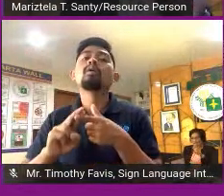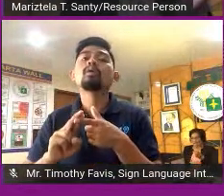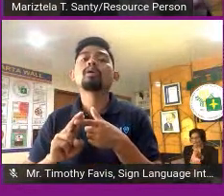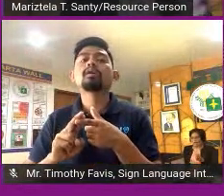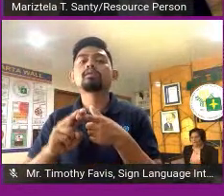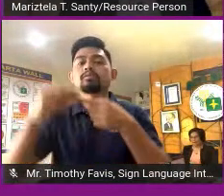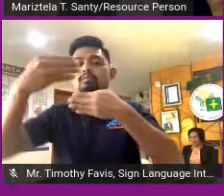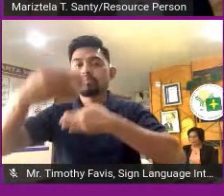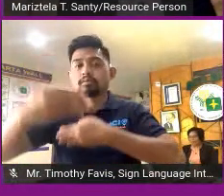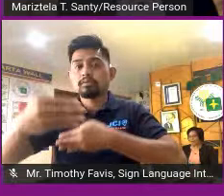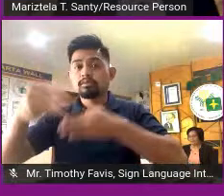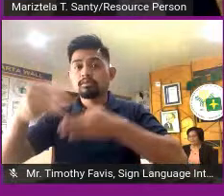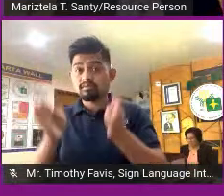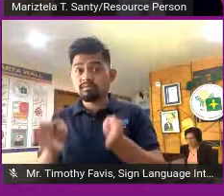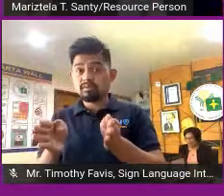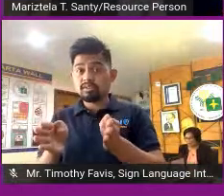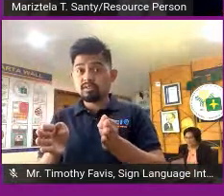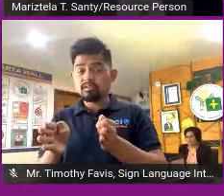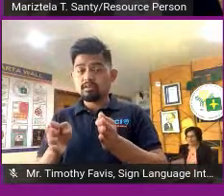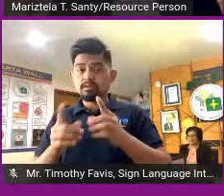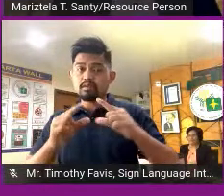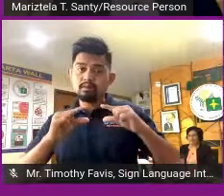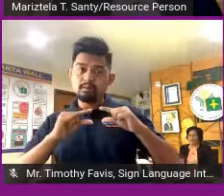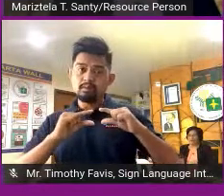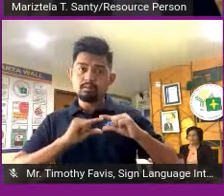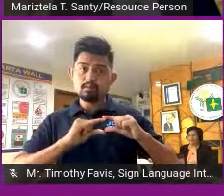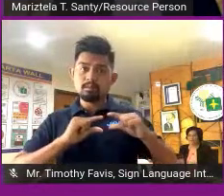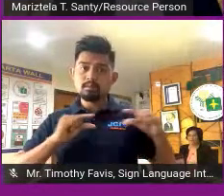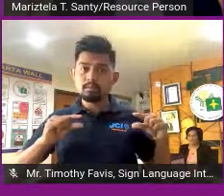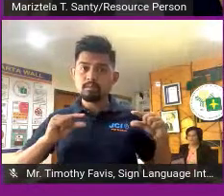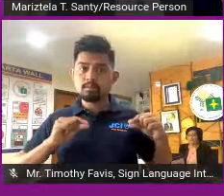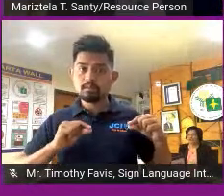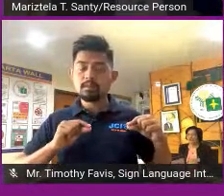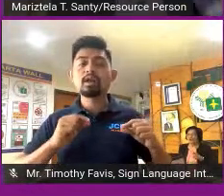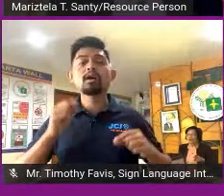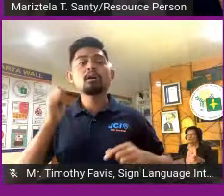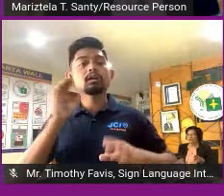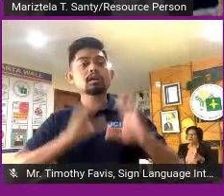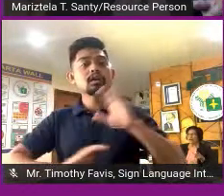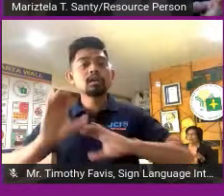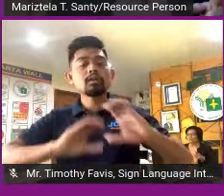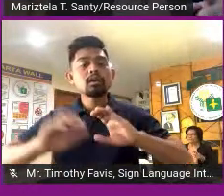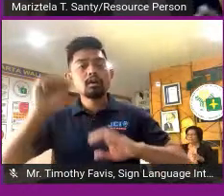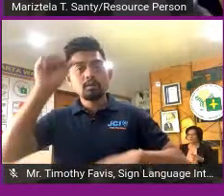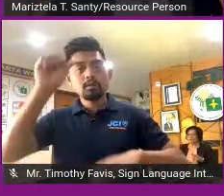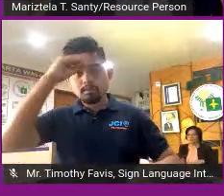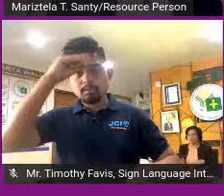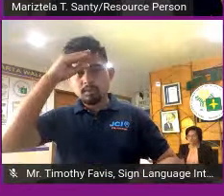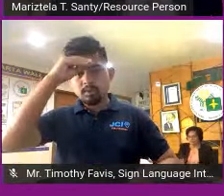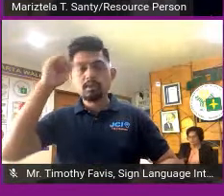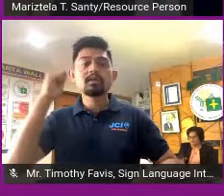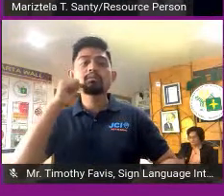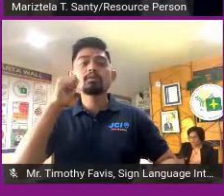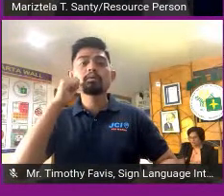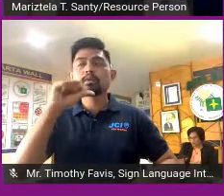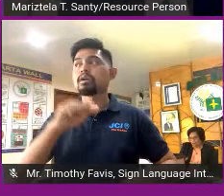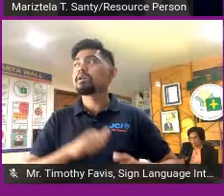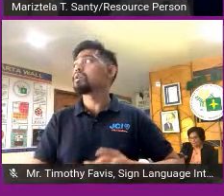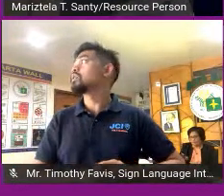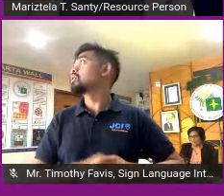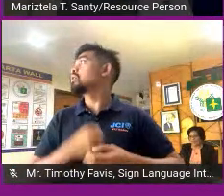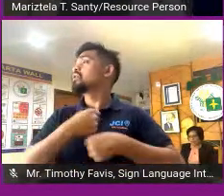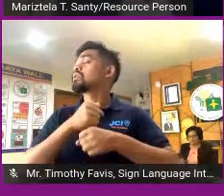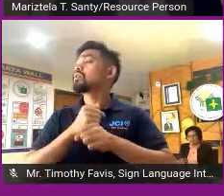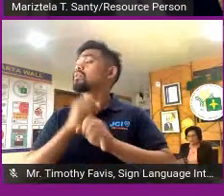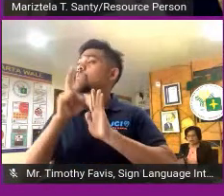sa mga kagawian pambabae at panlalaki. Doon sa video, ito